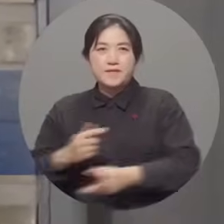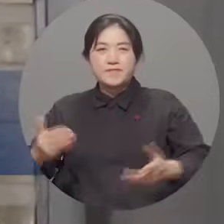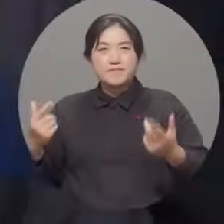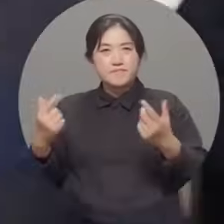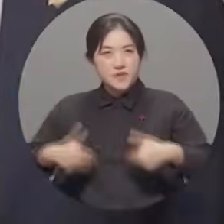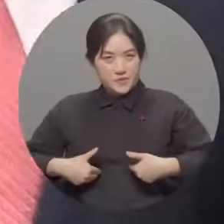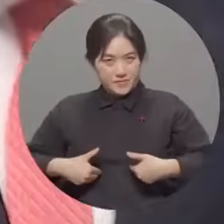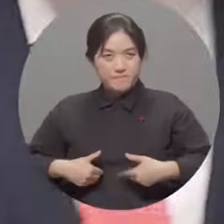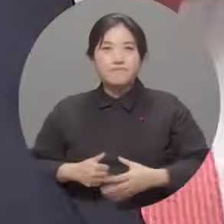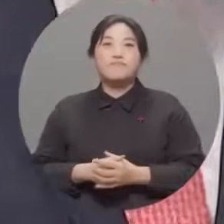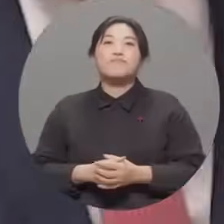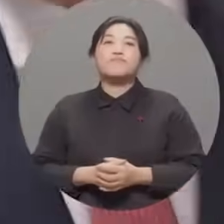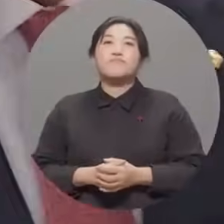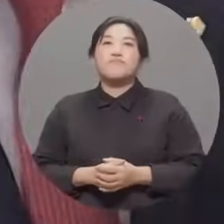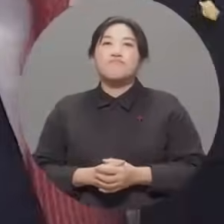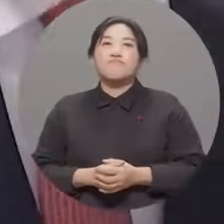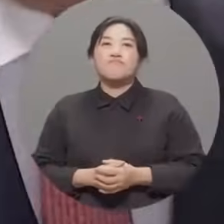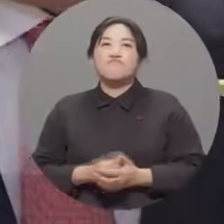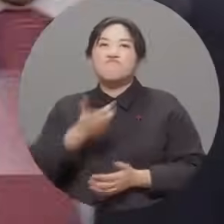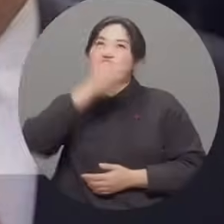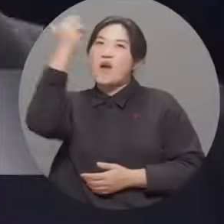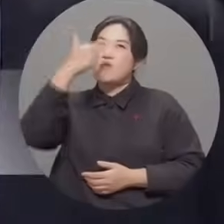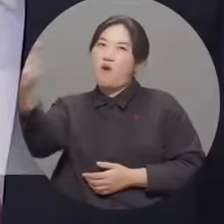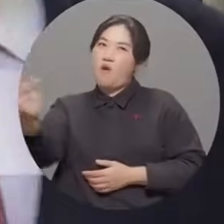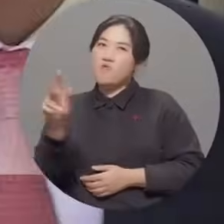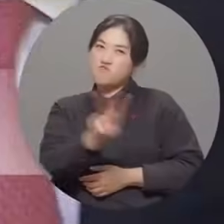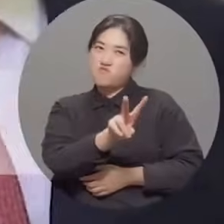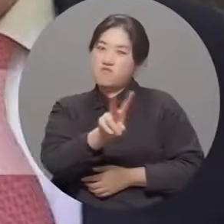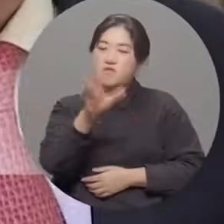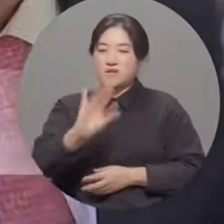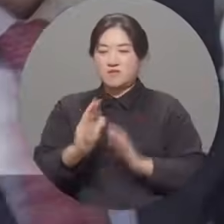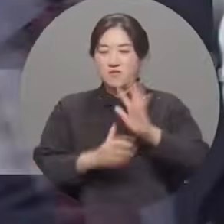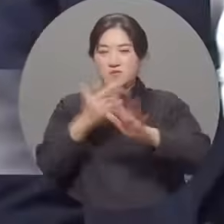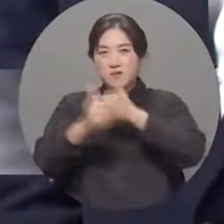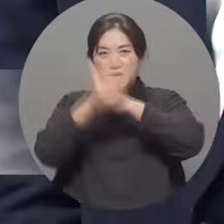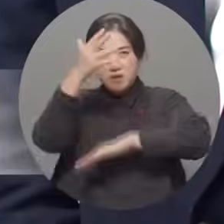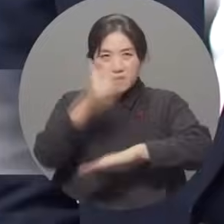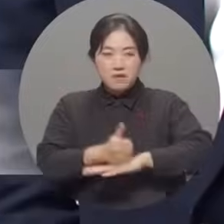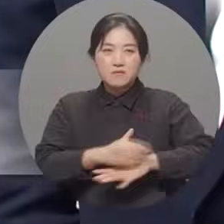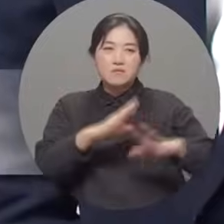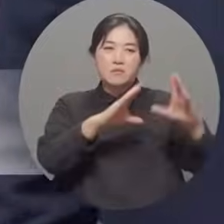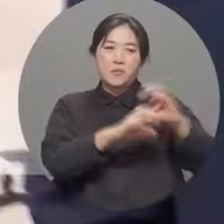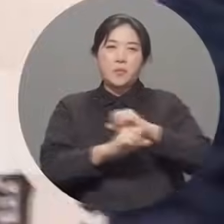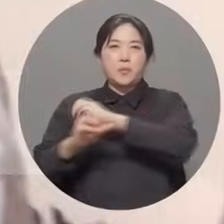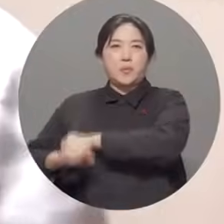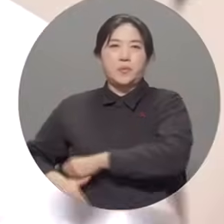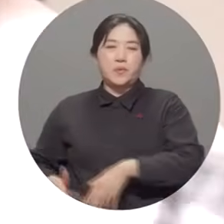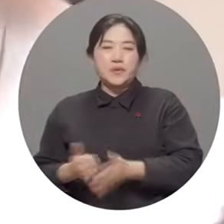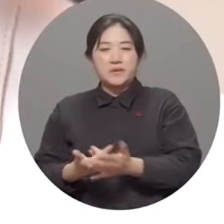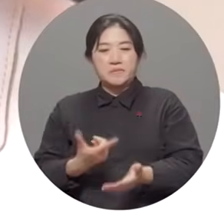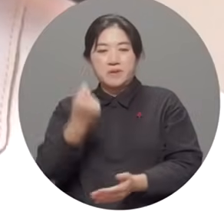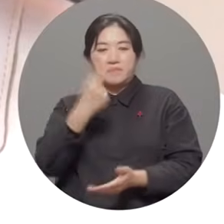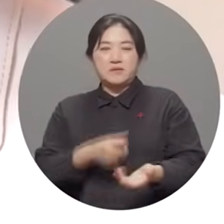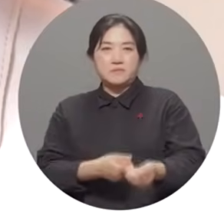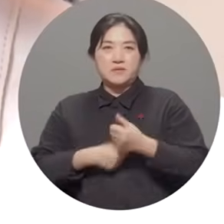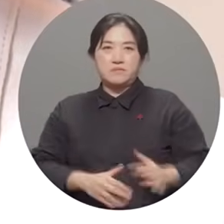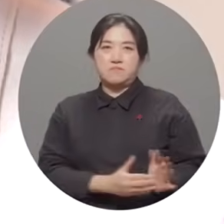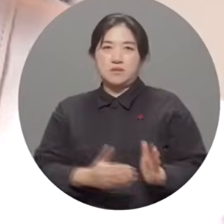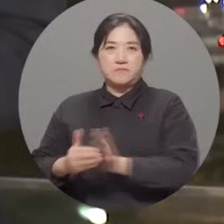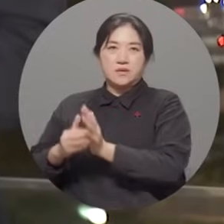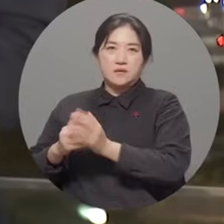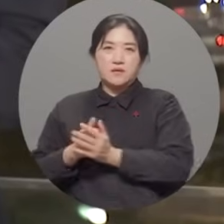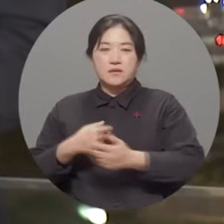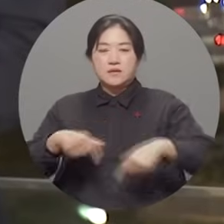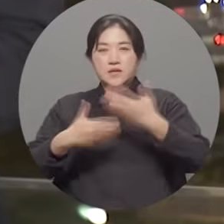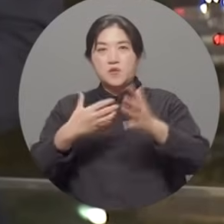같아요. 거창한 포부를 밝혔지만 혁신위는 모두 용두삼이란 평가와 함께 조기 종료됐습니다. 당의